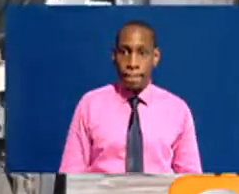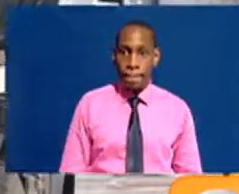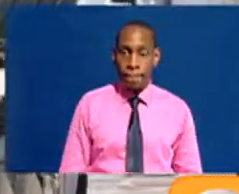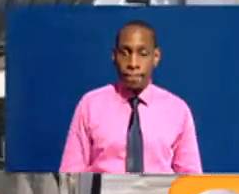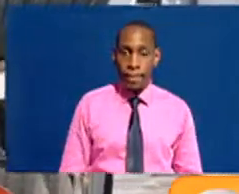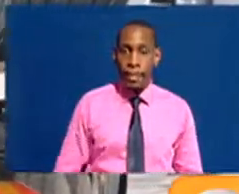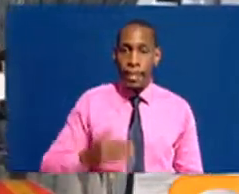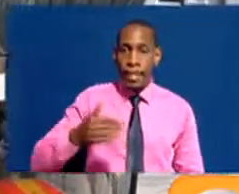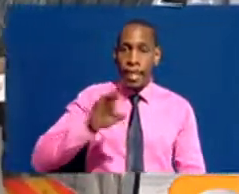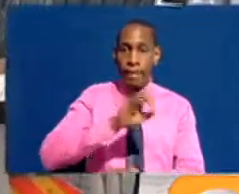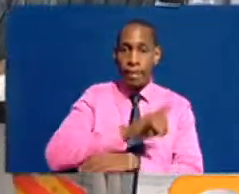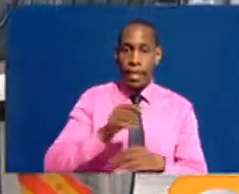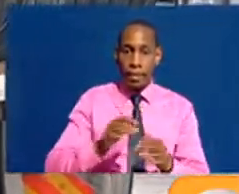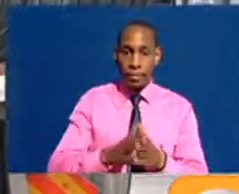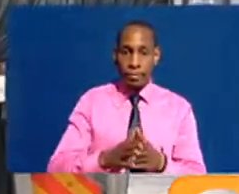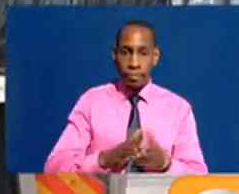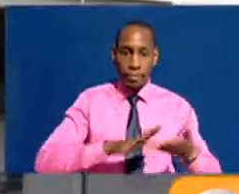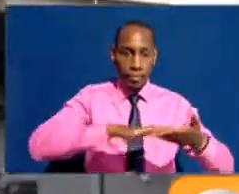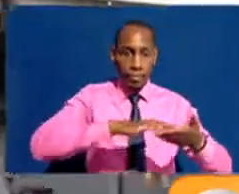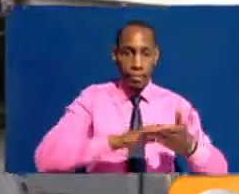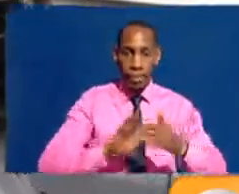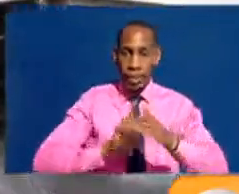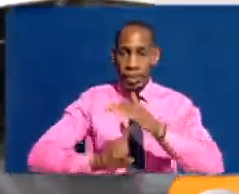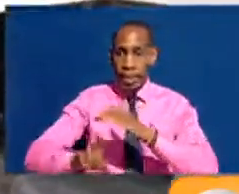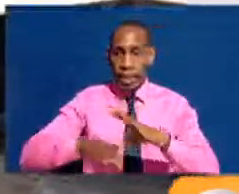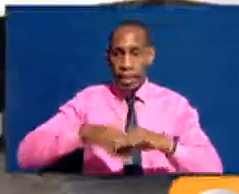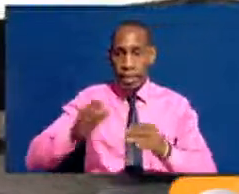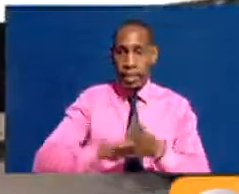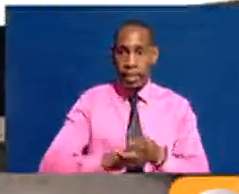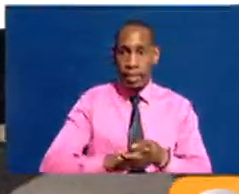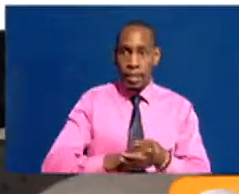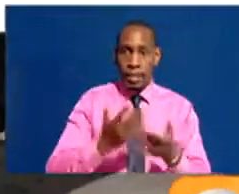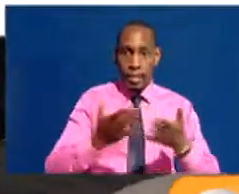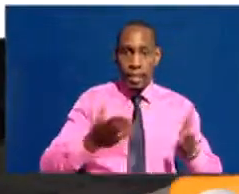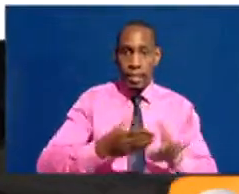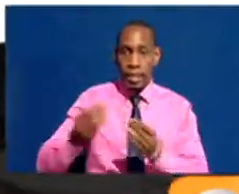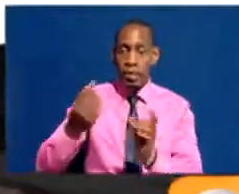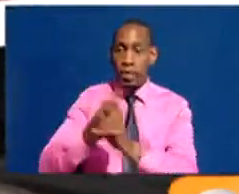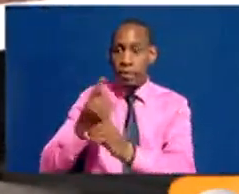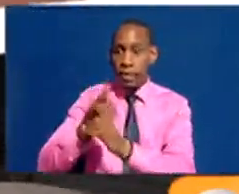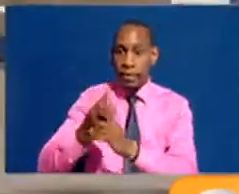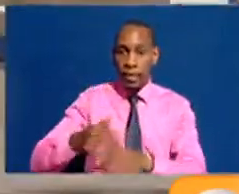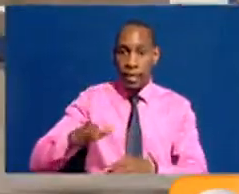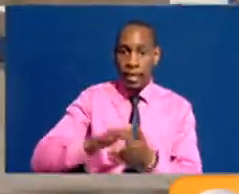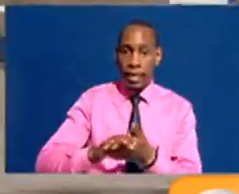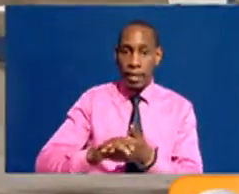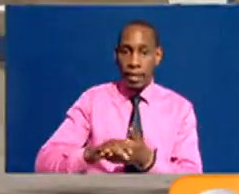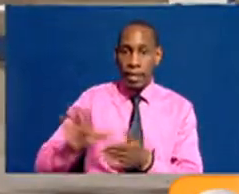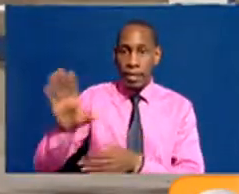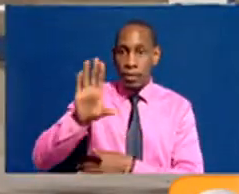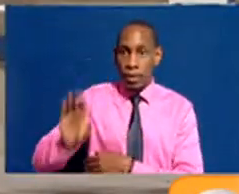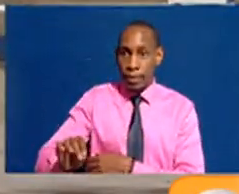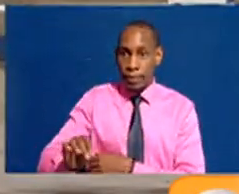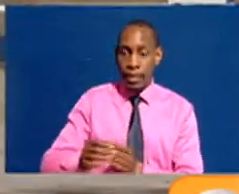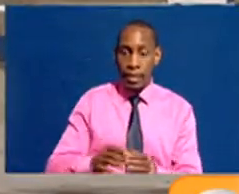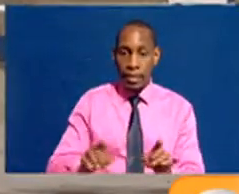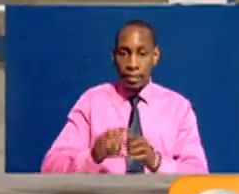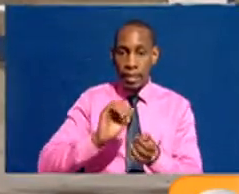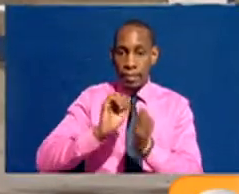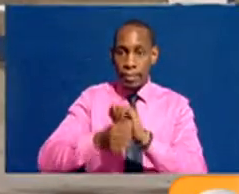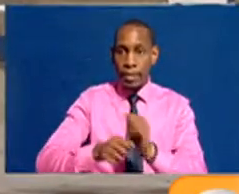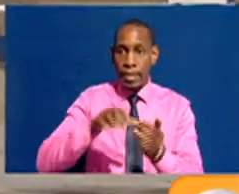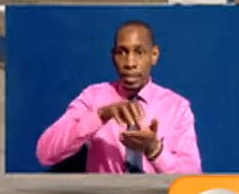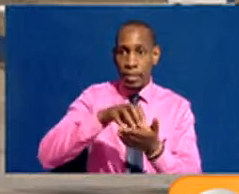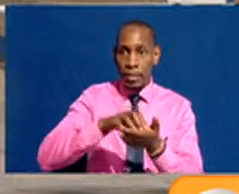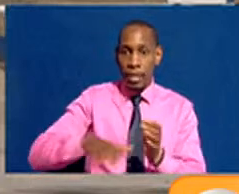Kila siku trela kadhaa huingia na kutoka na vyuma vinavyoelekea katika sehemu mbalimbali Afrika ya Mashariki. Hili limebadili taswira